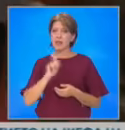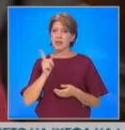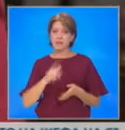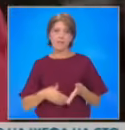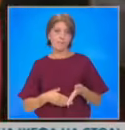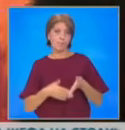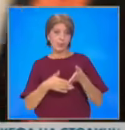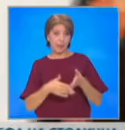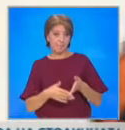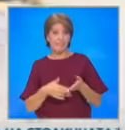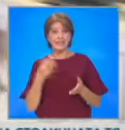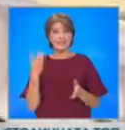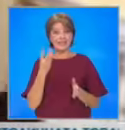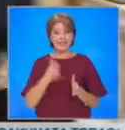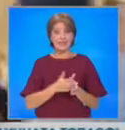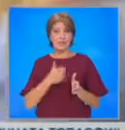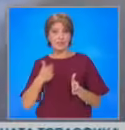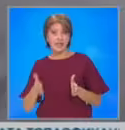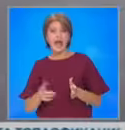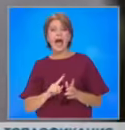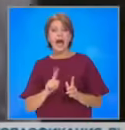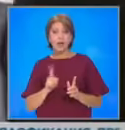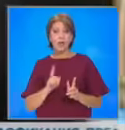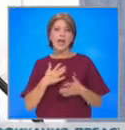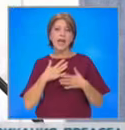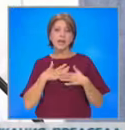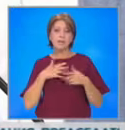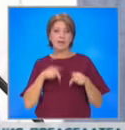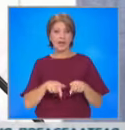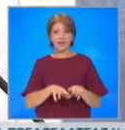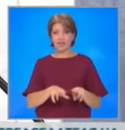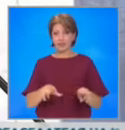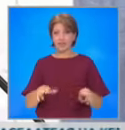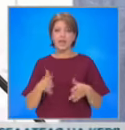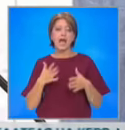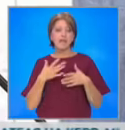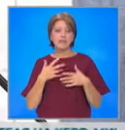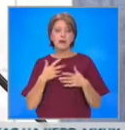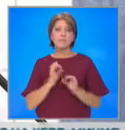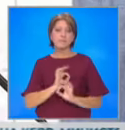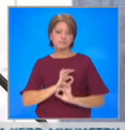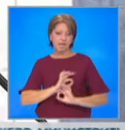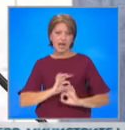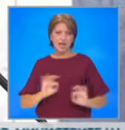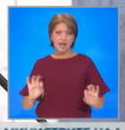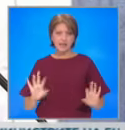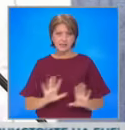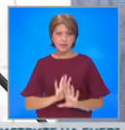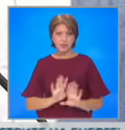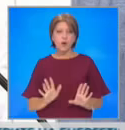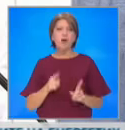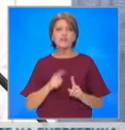мандат, ако това не направят Има такъв народ и Демократична България. Бяхме абсолютно ясни, че